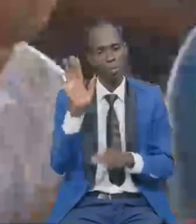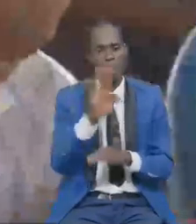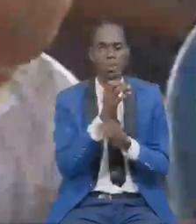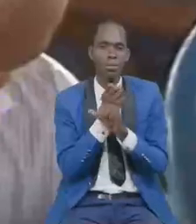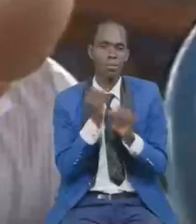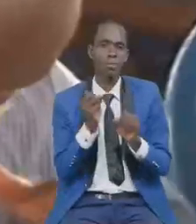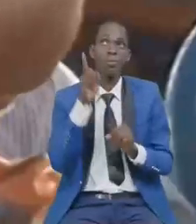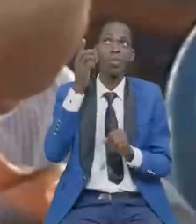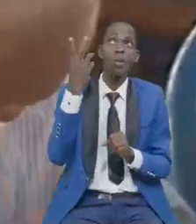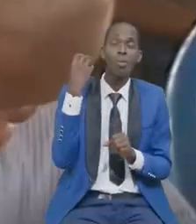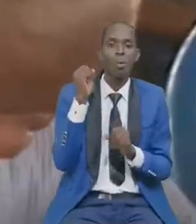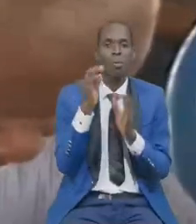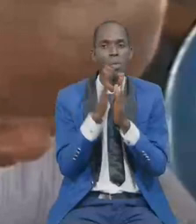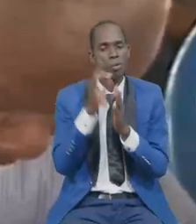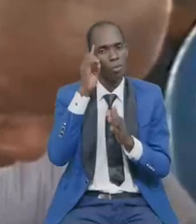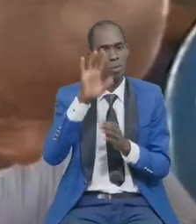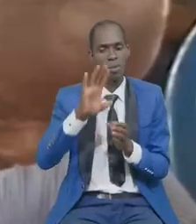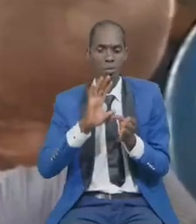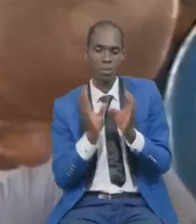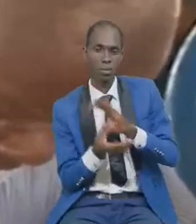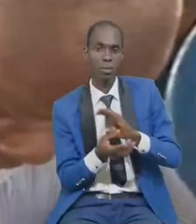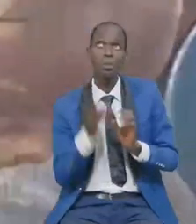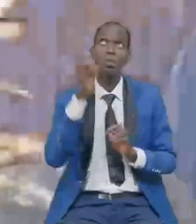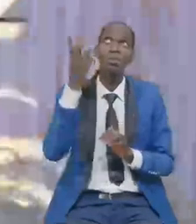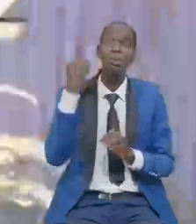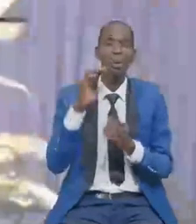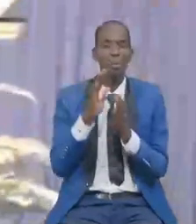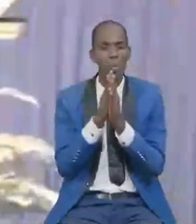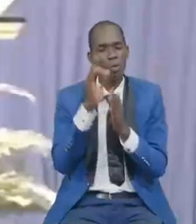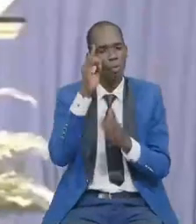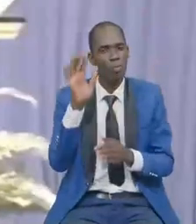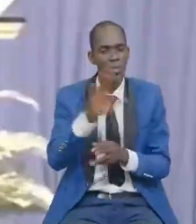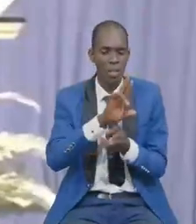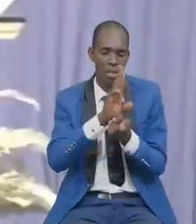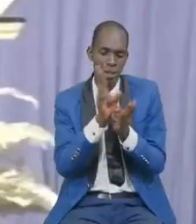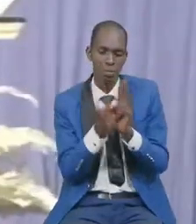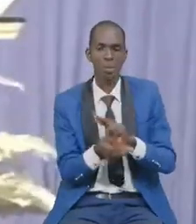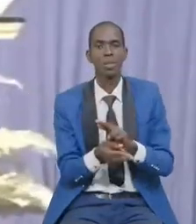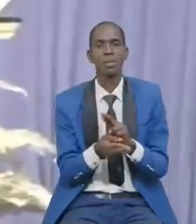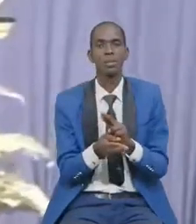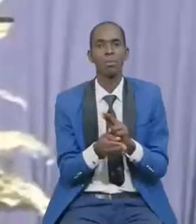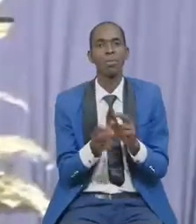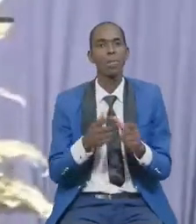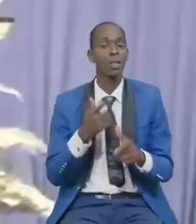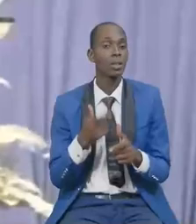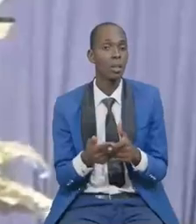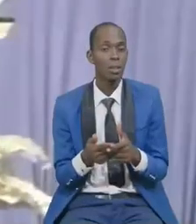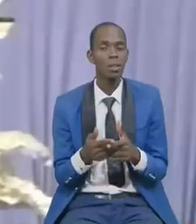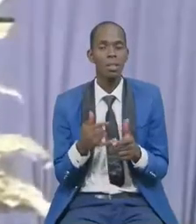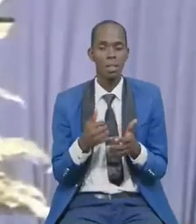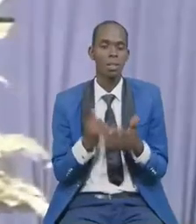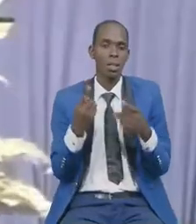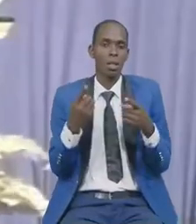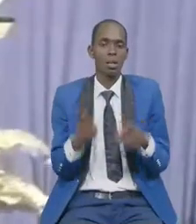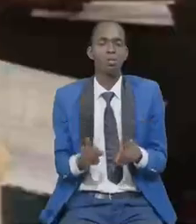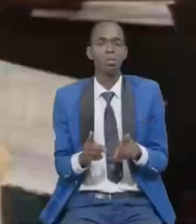leur conversion. Ils priaient pour leur repentance. À l'époque, cela est arrivé. Maintenant,